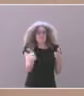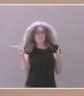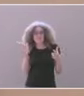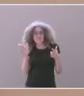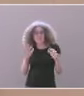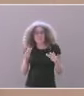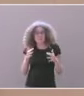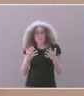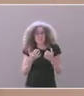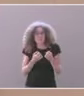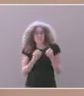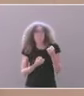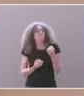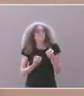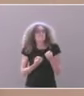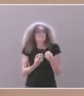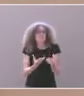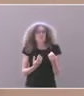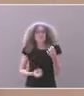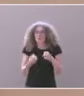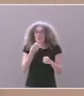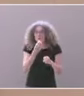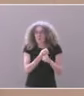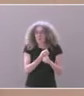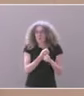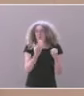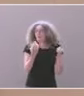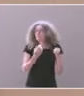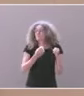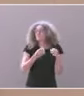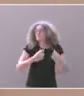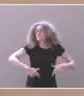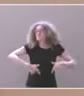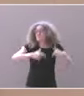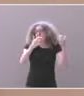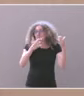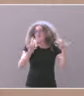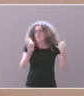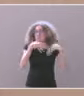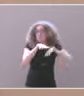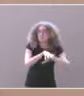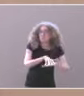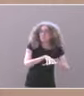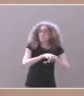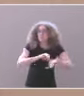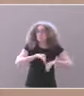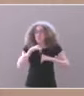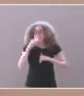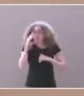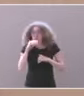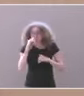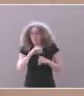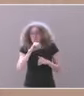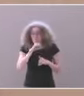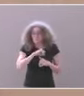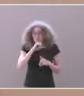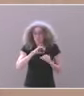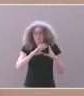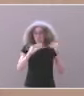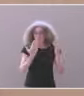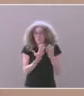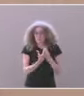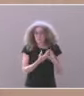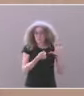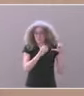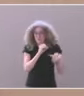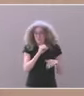ce sont 72 logements qui vont être construits pour accueillir des étudiants, des jeunes actifs, des seniors. Nous avons des typologies de logements